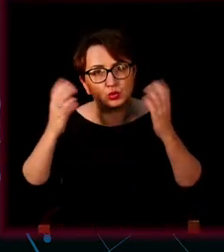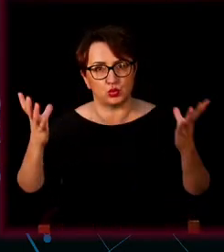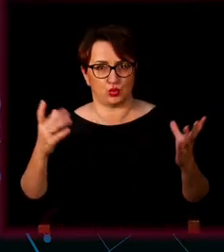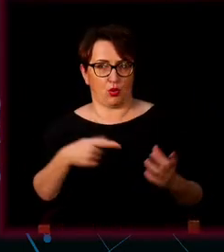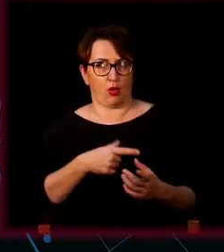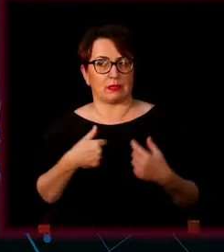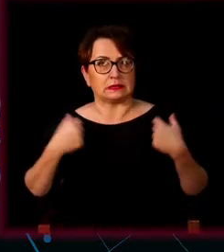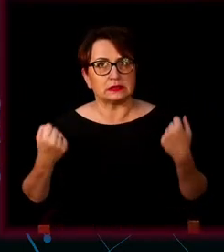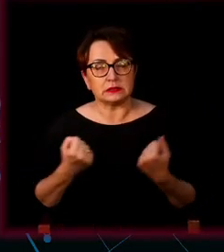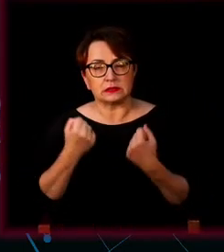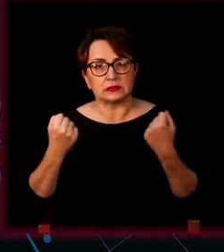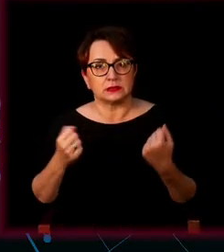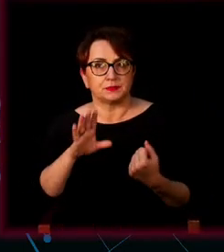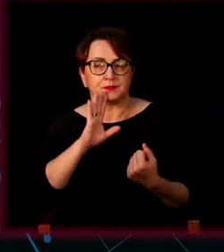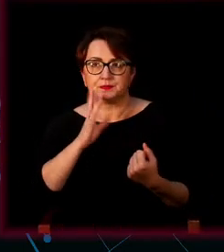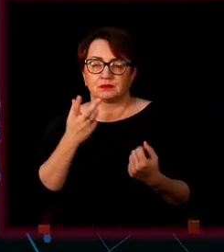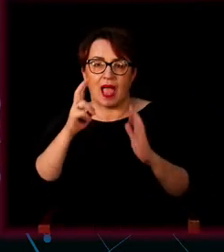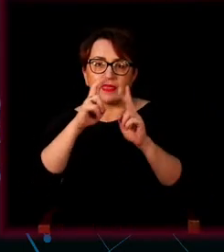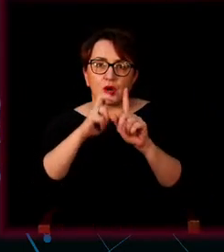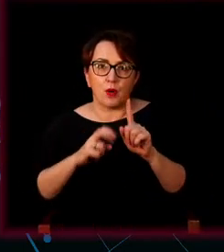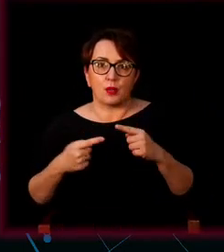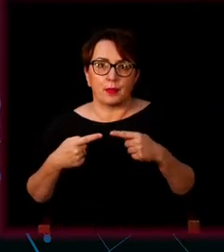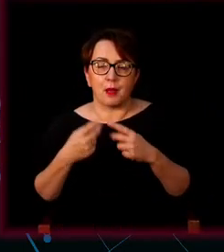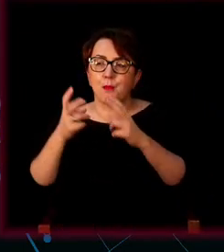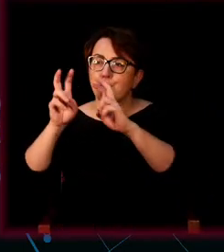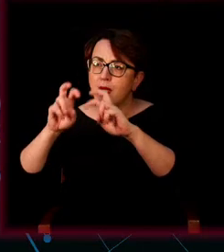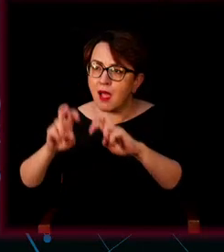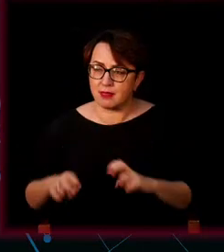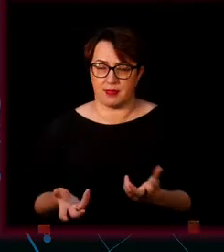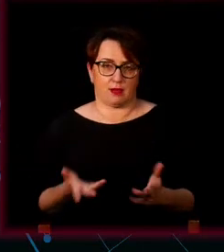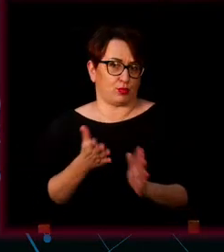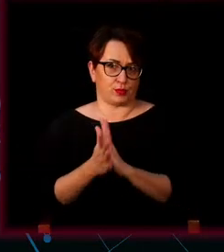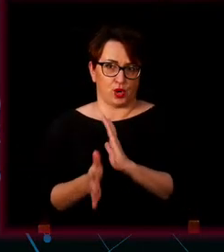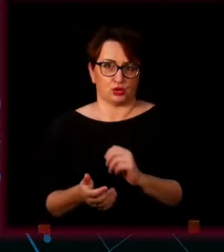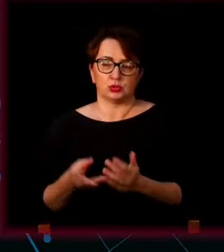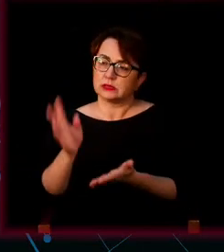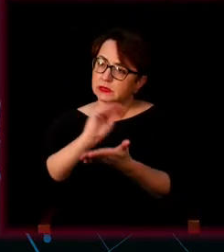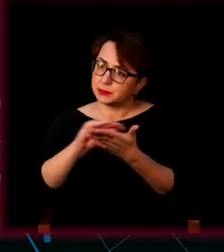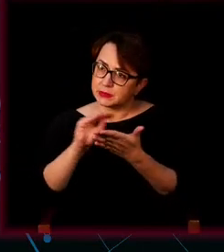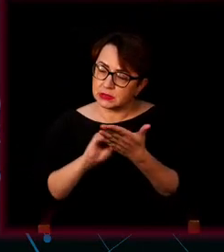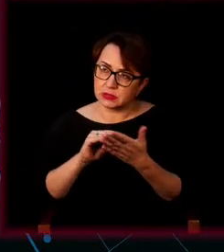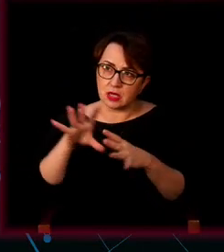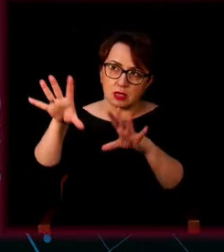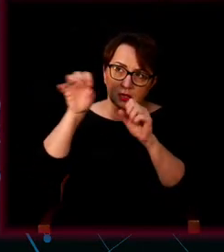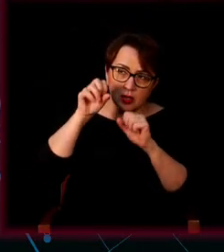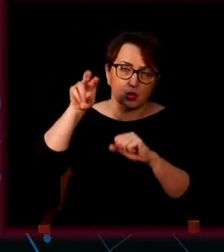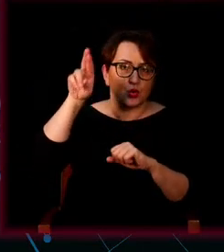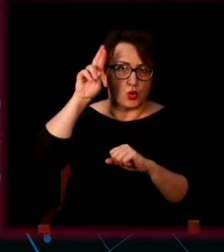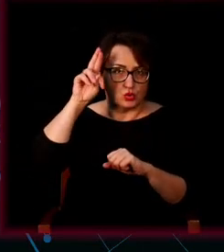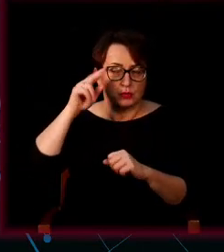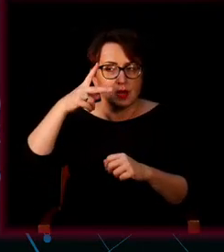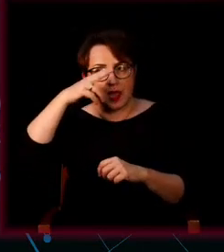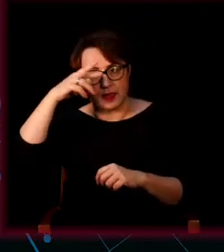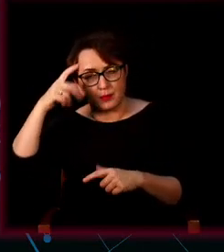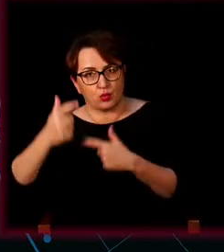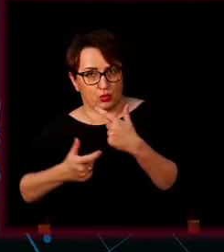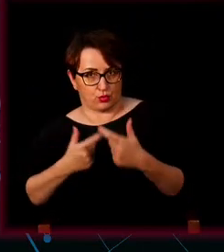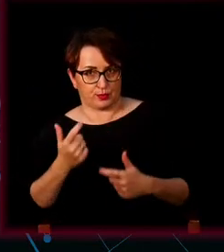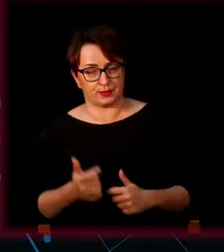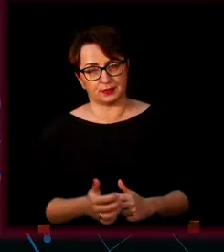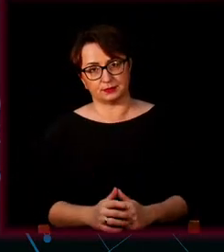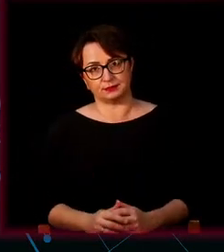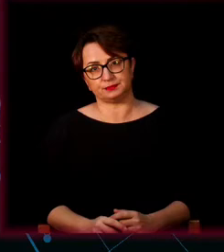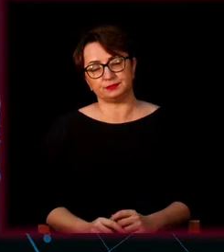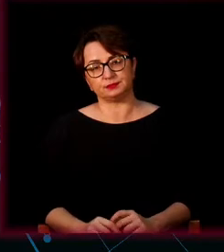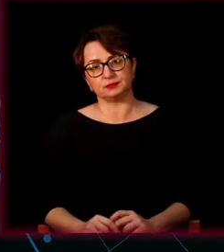się, tak jak antropolog, po prostu zbadać, spisać, zrozumieć, zinterpretować.